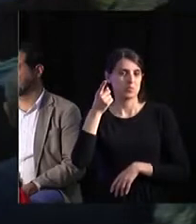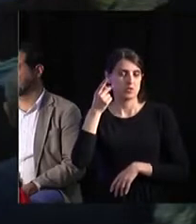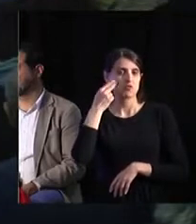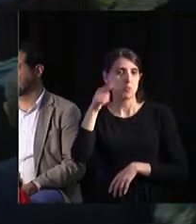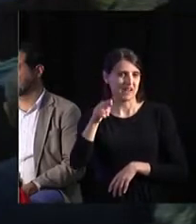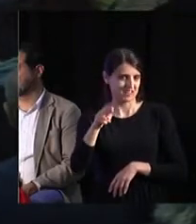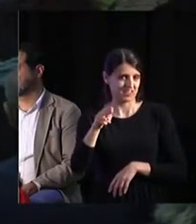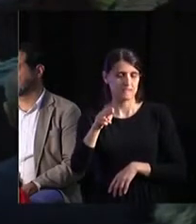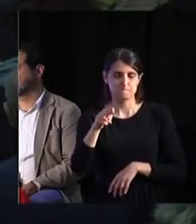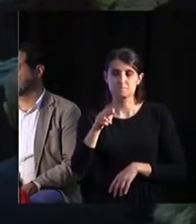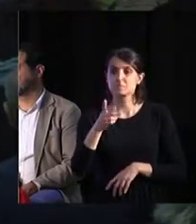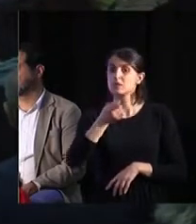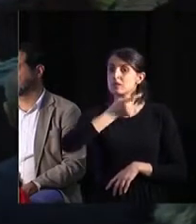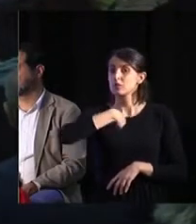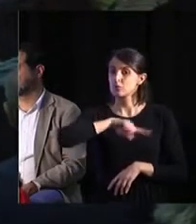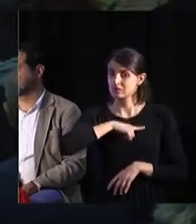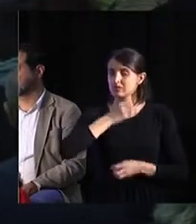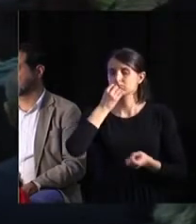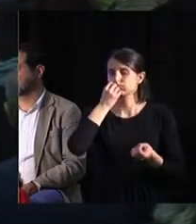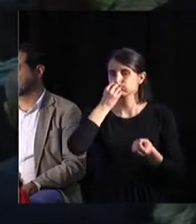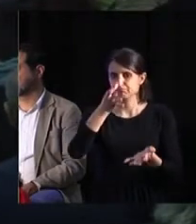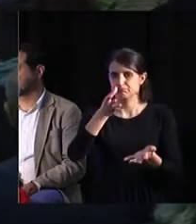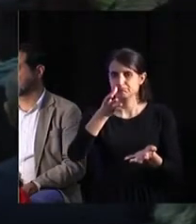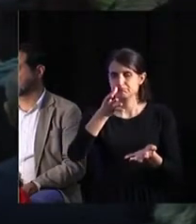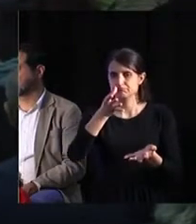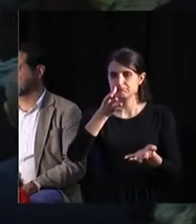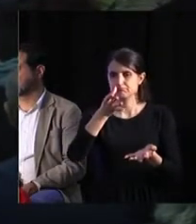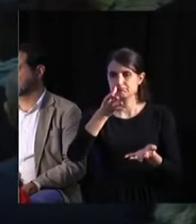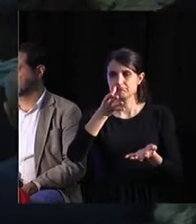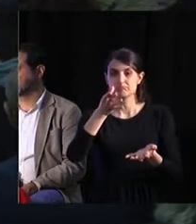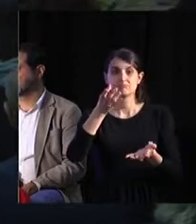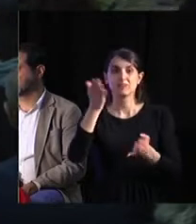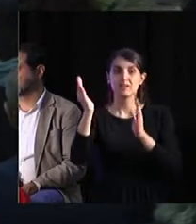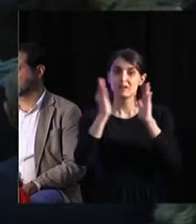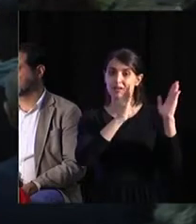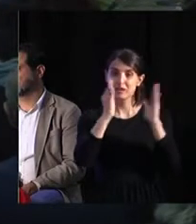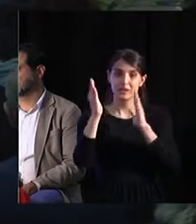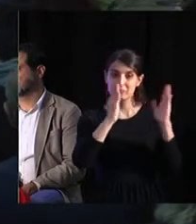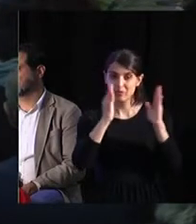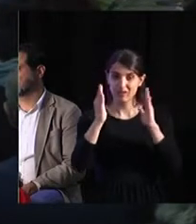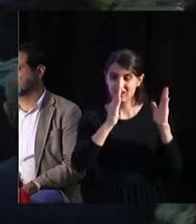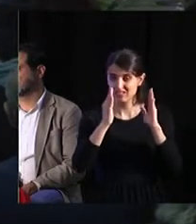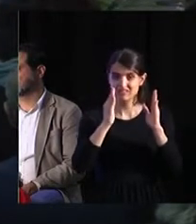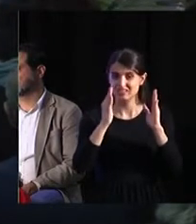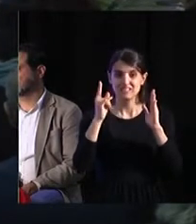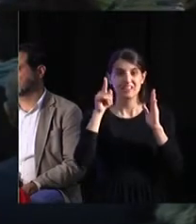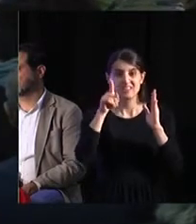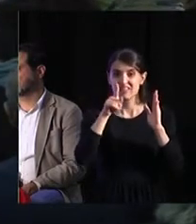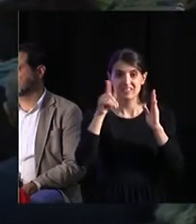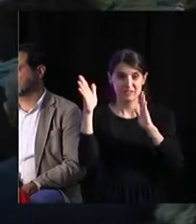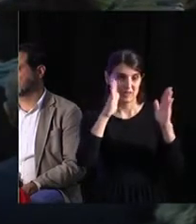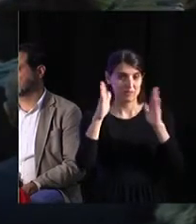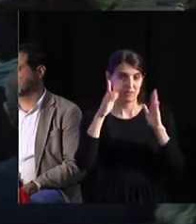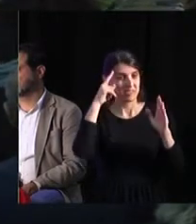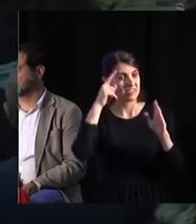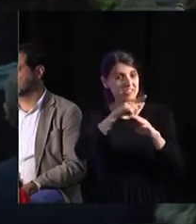I nosaltres el que li diem és que el temps de la testosterona ha fracassat.